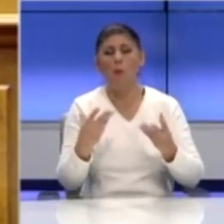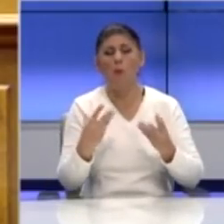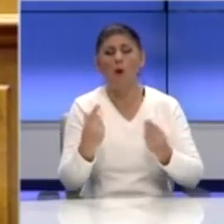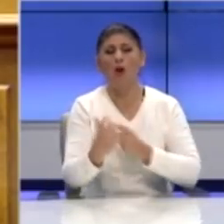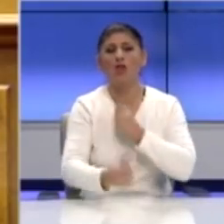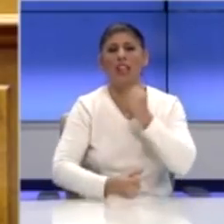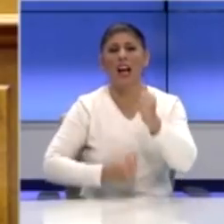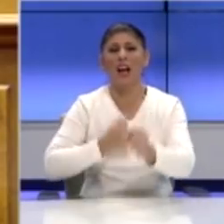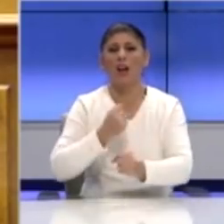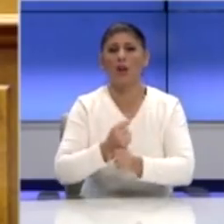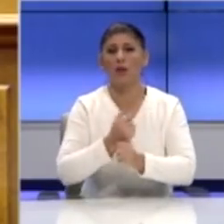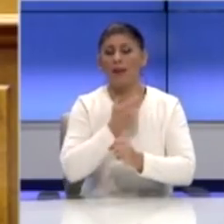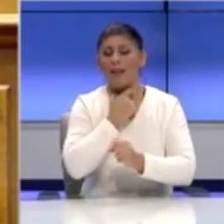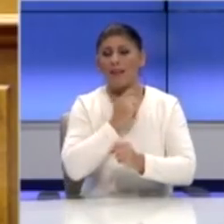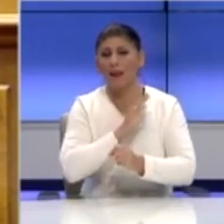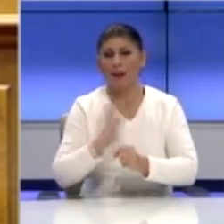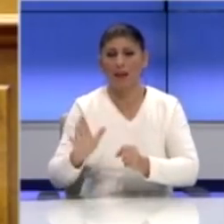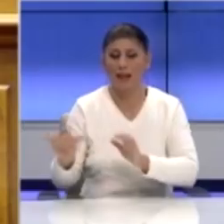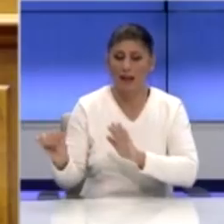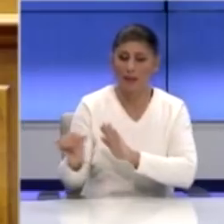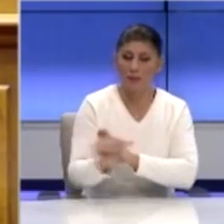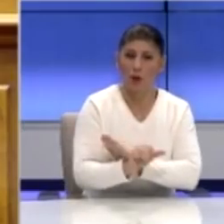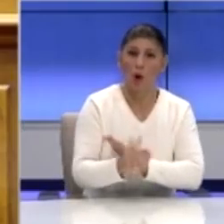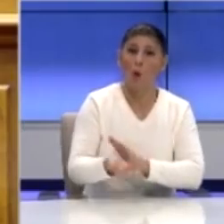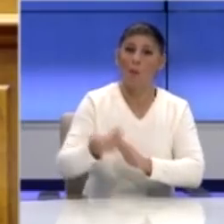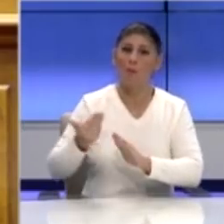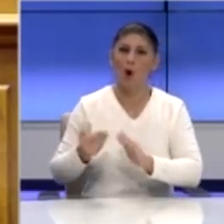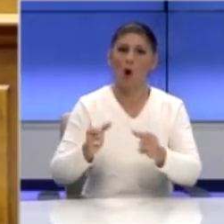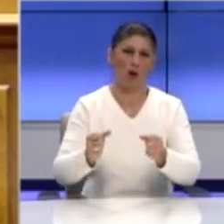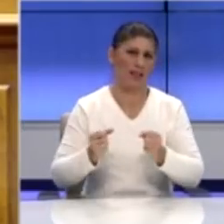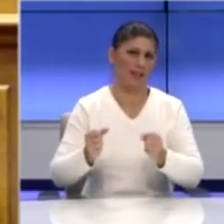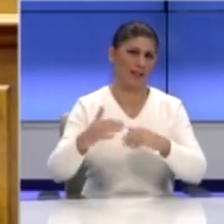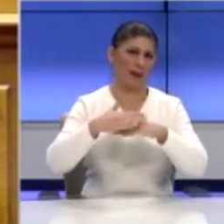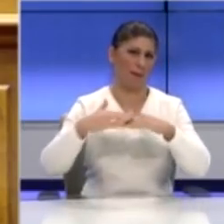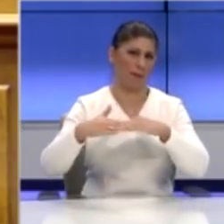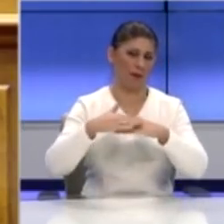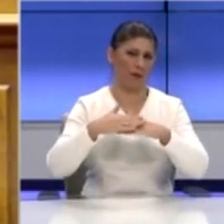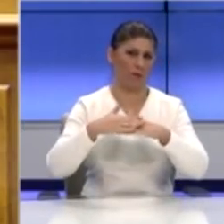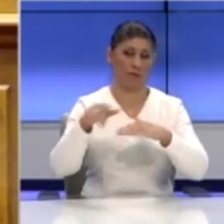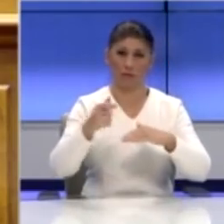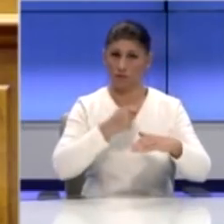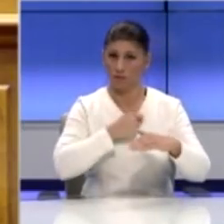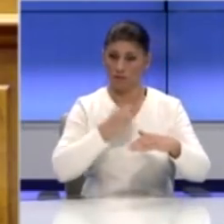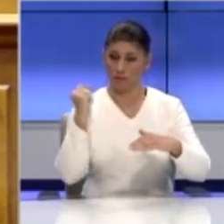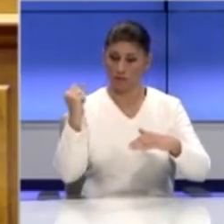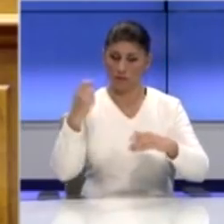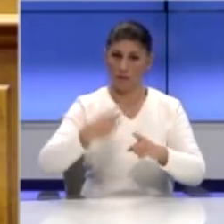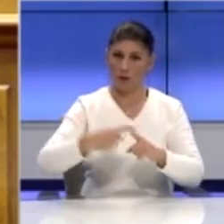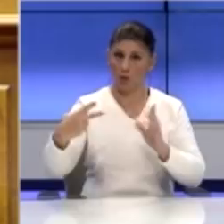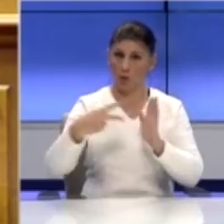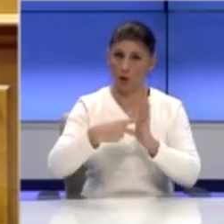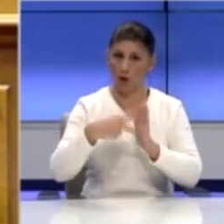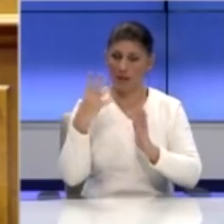θα χρειαστούν για να υπάρξει επιστροφή στο προ-κρίσης επίπεδο. Οι εκτιμήσεις της ισχυρής Ελλάδας του